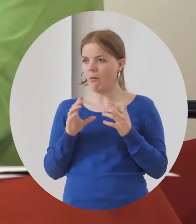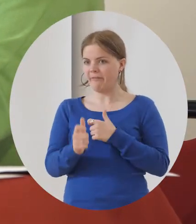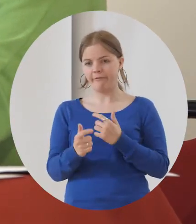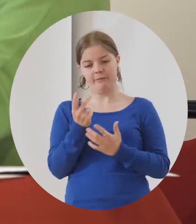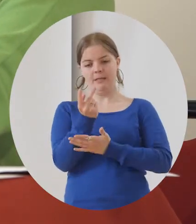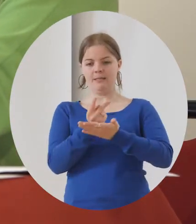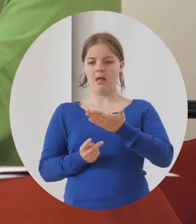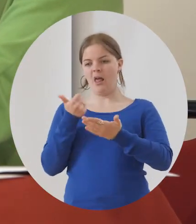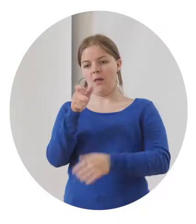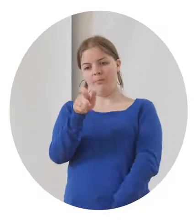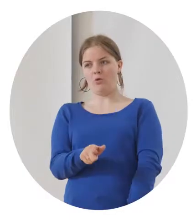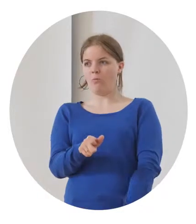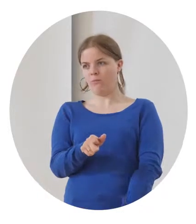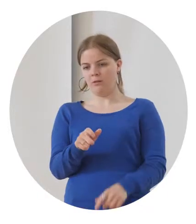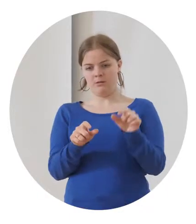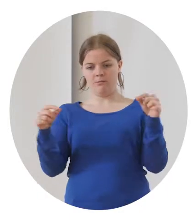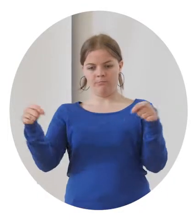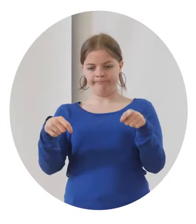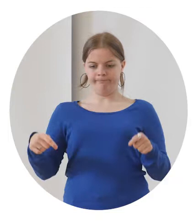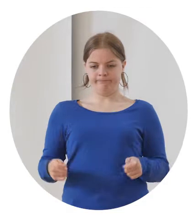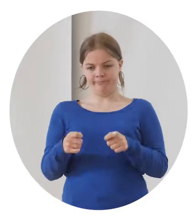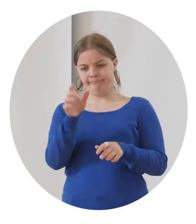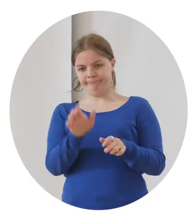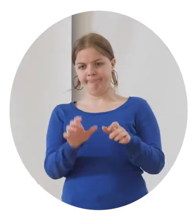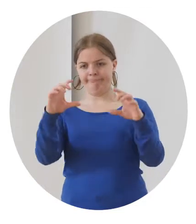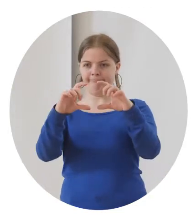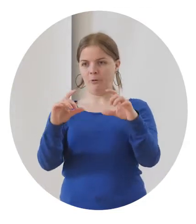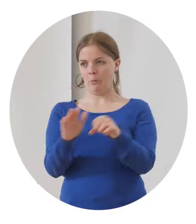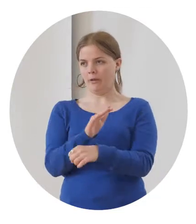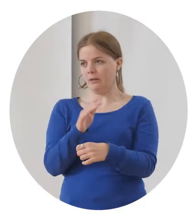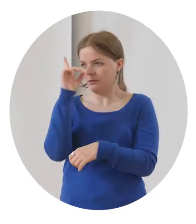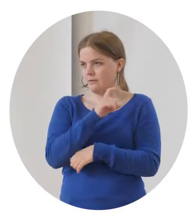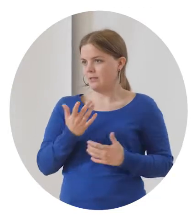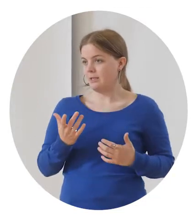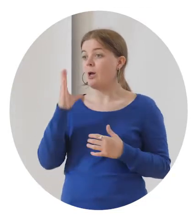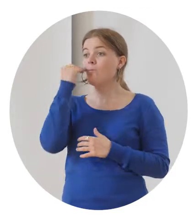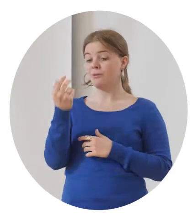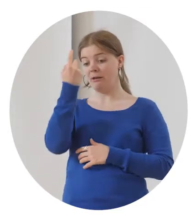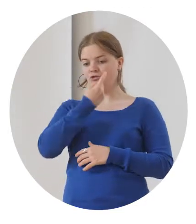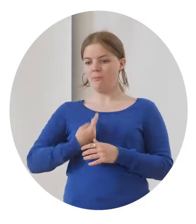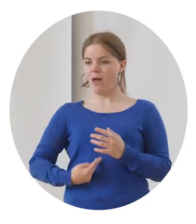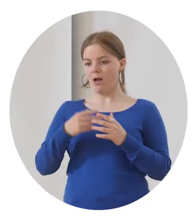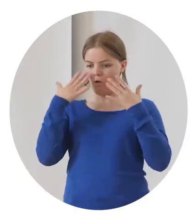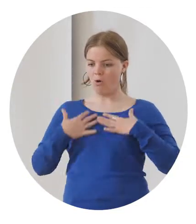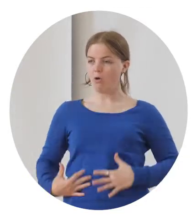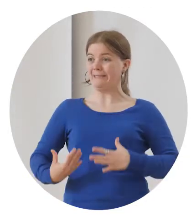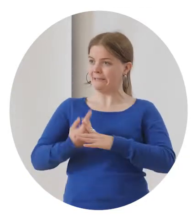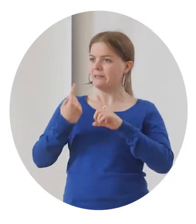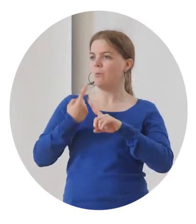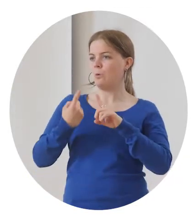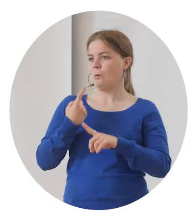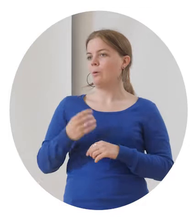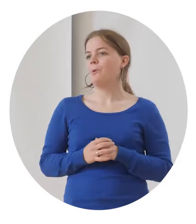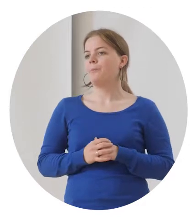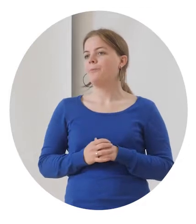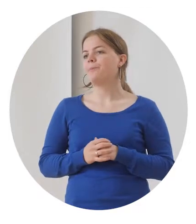dessiner un bonhomme. Donc, le schéma corporel, c'est vraiment quelque chose d'extrêmement important. Et